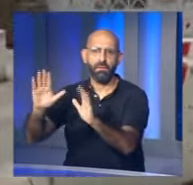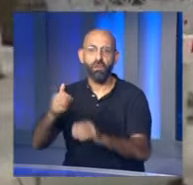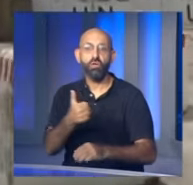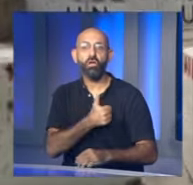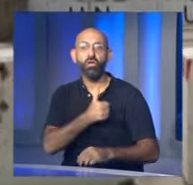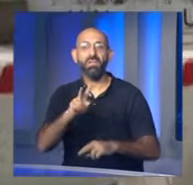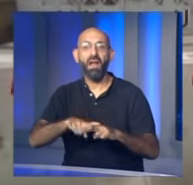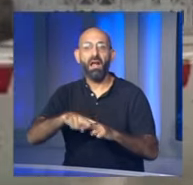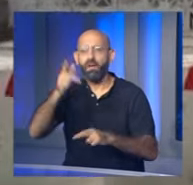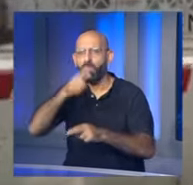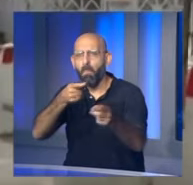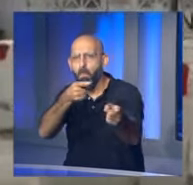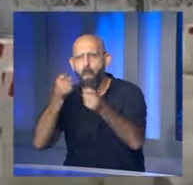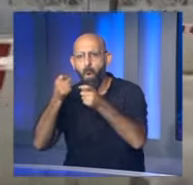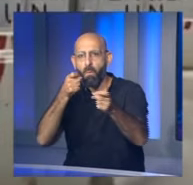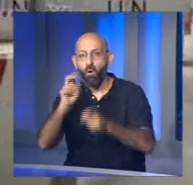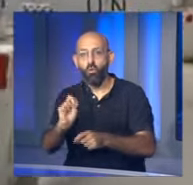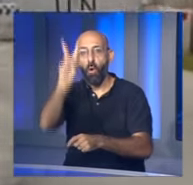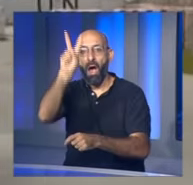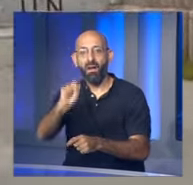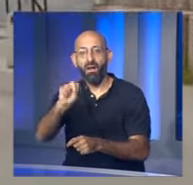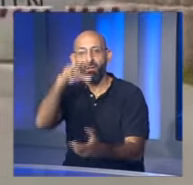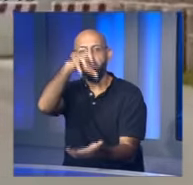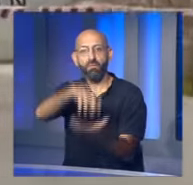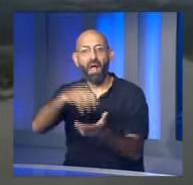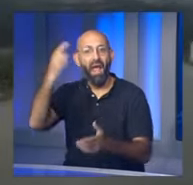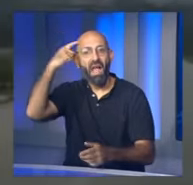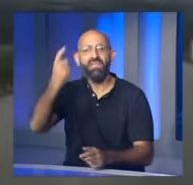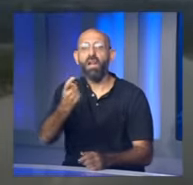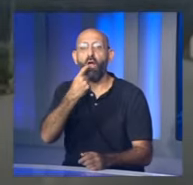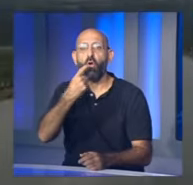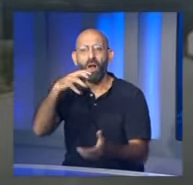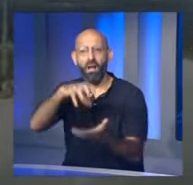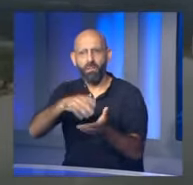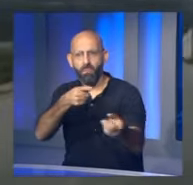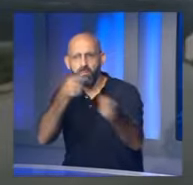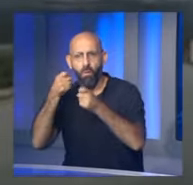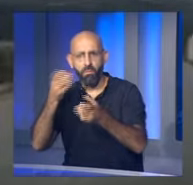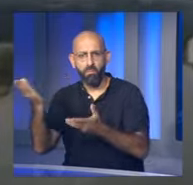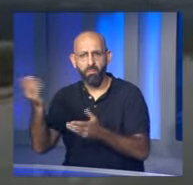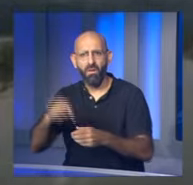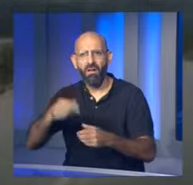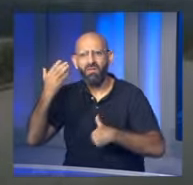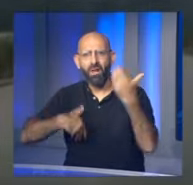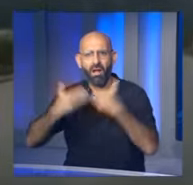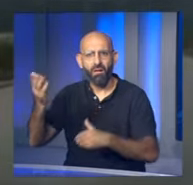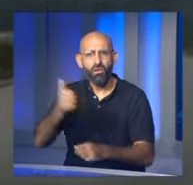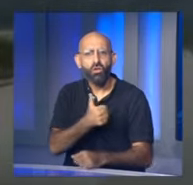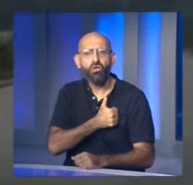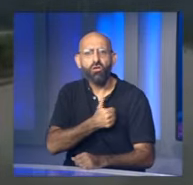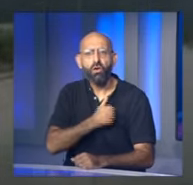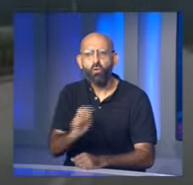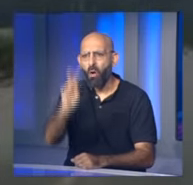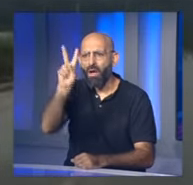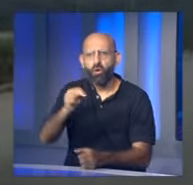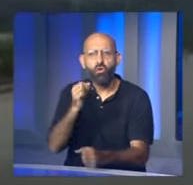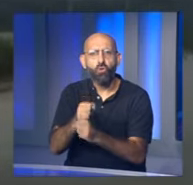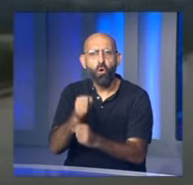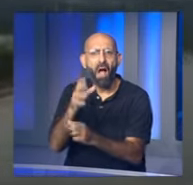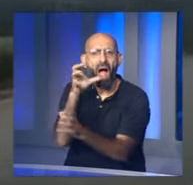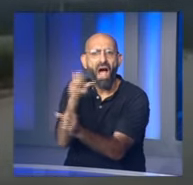المستشفى واضافت ان جنود الجيش الاسرائيلي اطلقوا النار على موقع الامم المتحده فراس الناقوره فاصاب مدخل